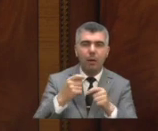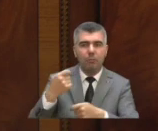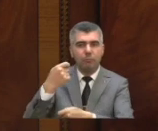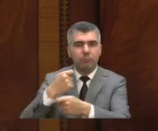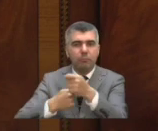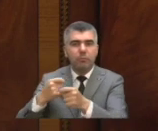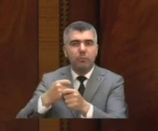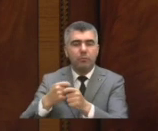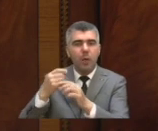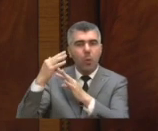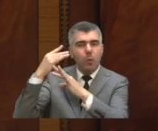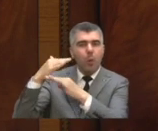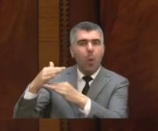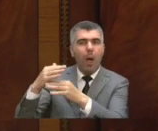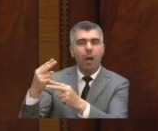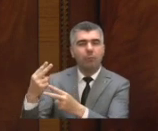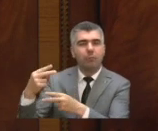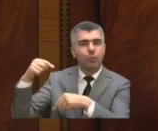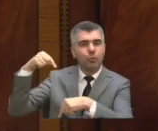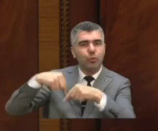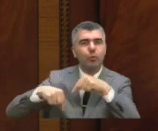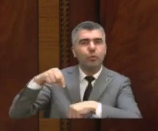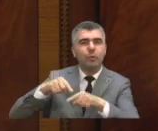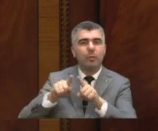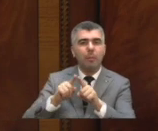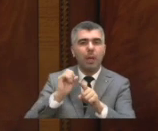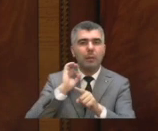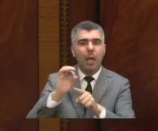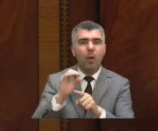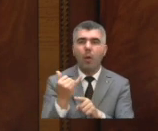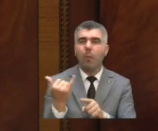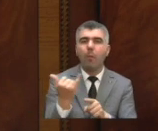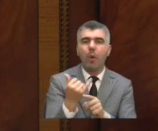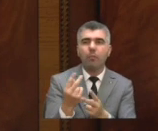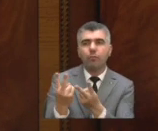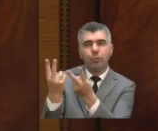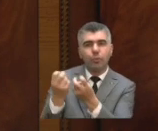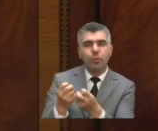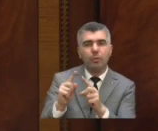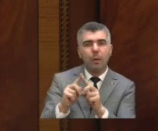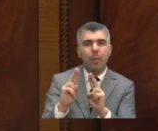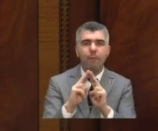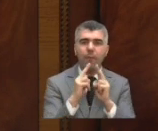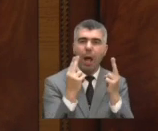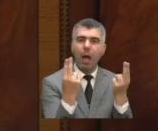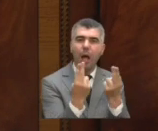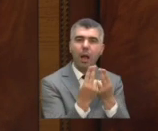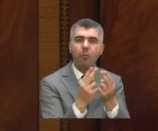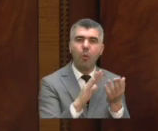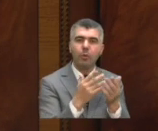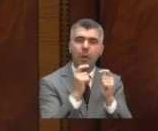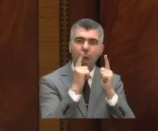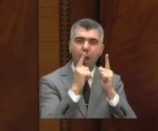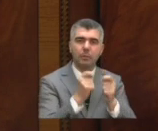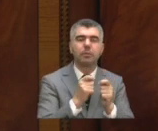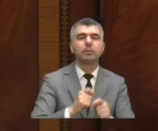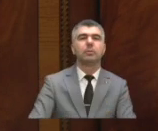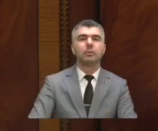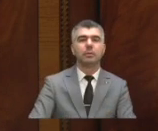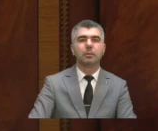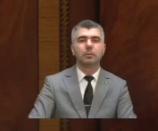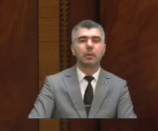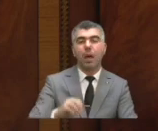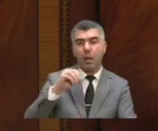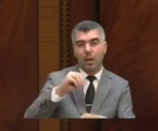من شانها تحفيز وتحسين تنافسيه وجاذبيه الفضاءات العمرانيه من جهه